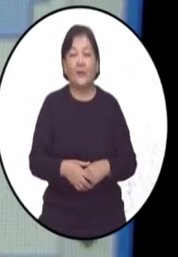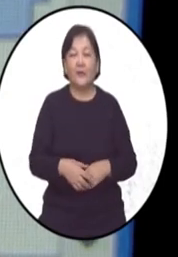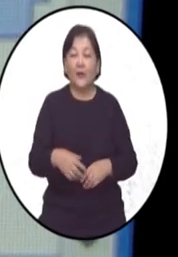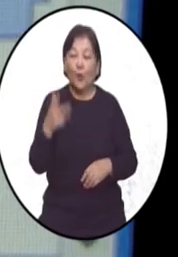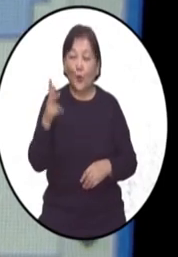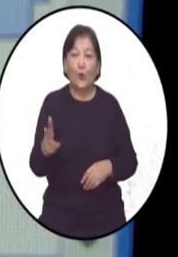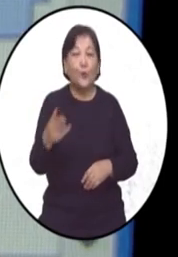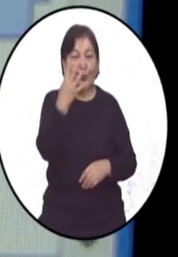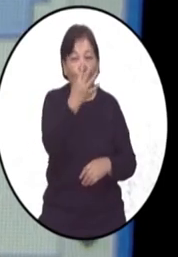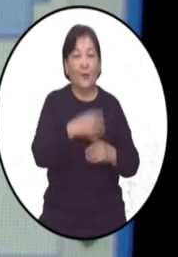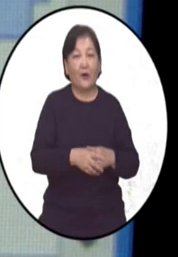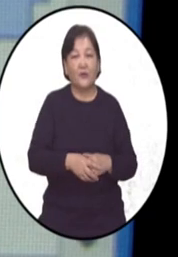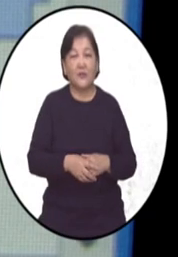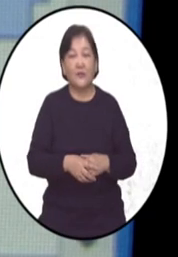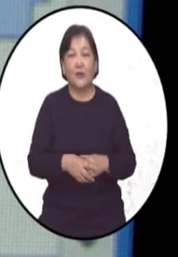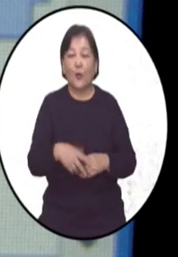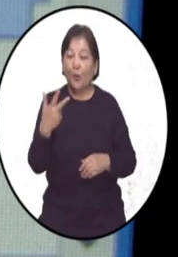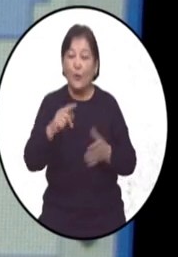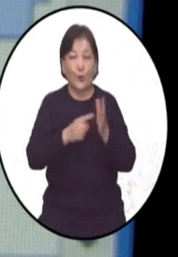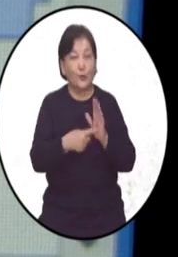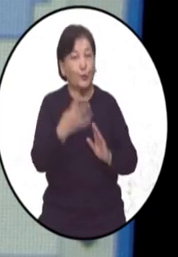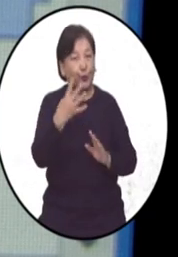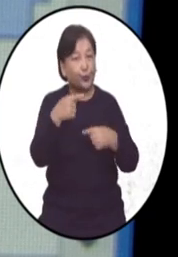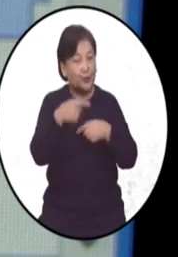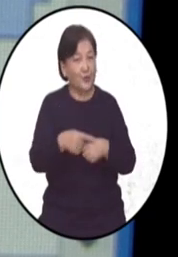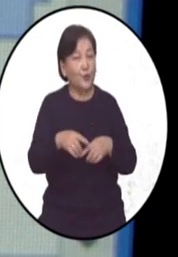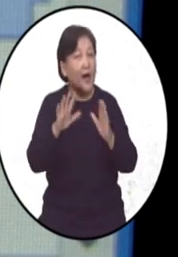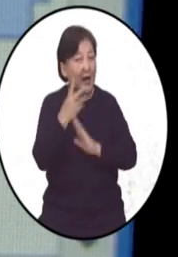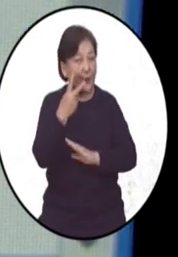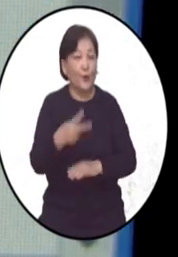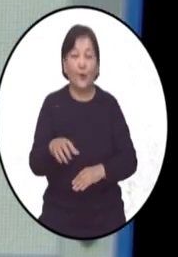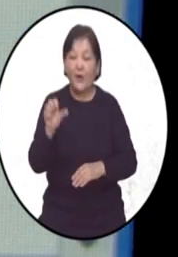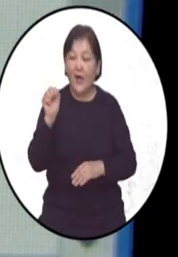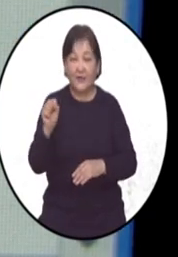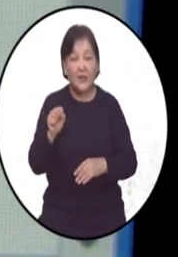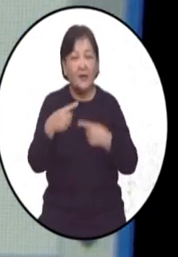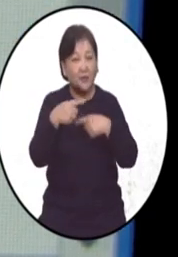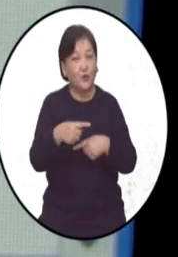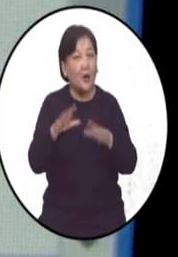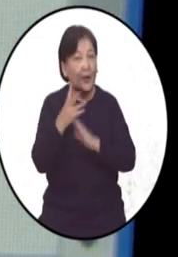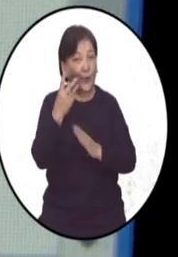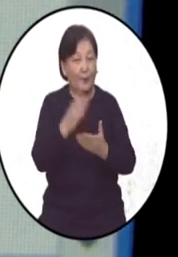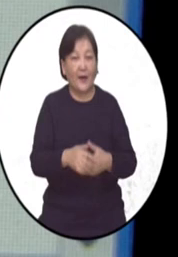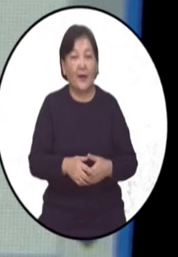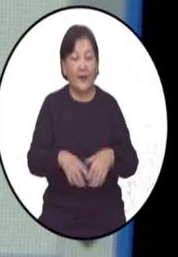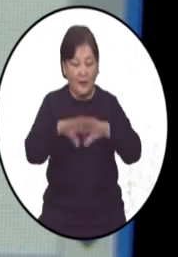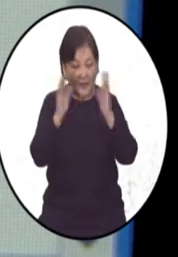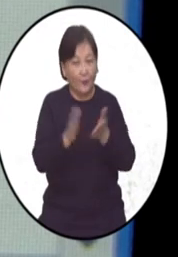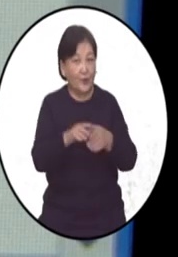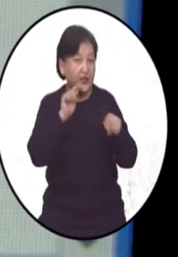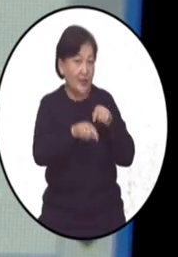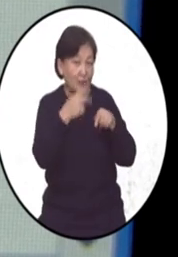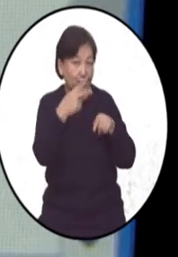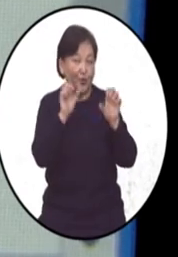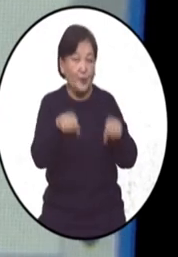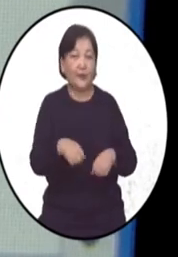өнцгтийн талбай бол 3-ыг 4-оор үзүүлээд 12 гэдэг ингээ гараад ирж байна. За энийг олон тохиолдолд төр шалгаж болно. Хүүхдүүд